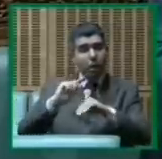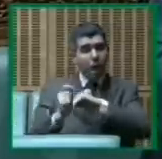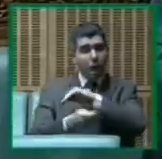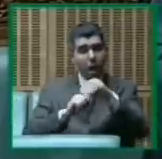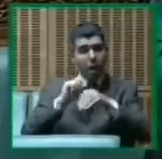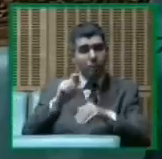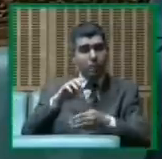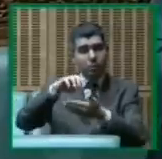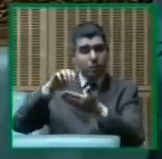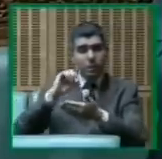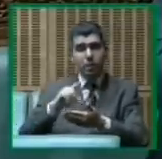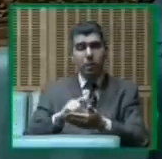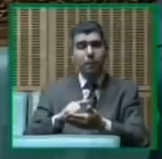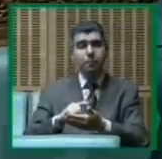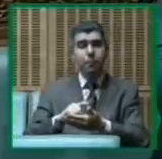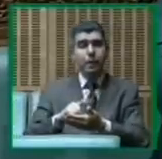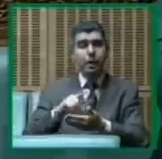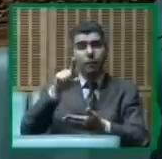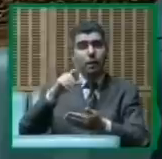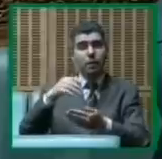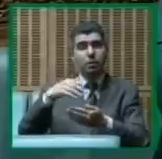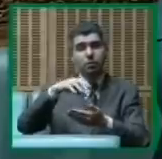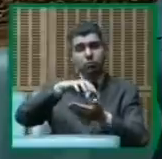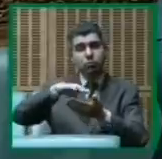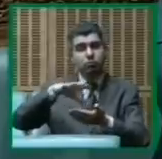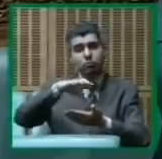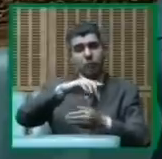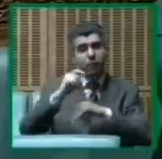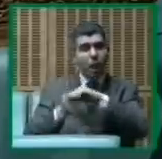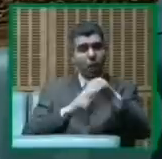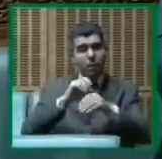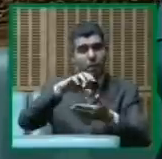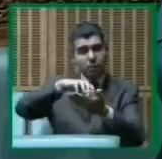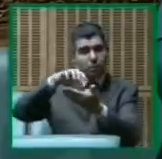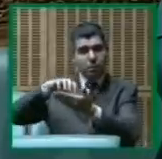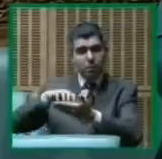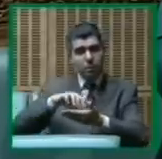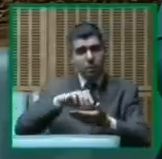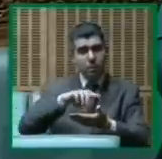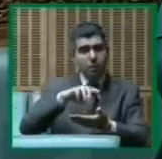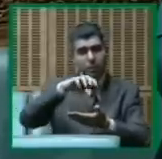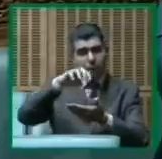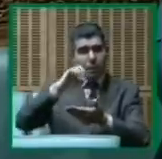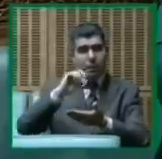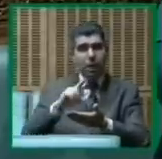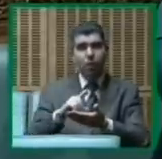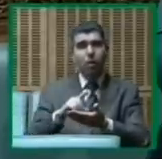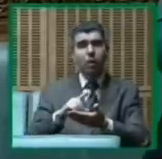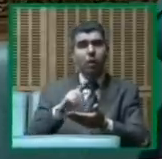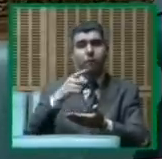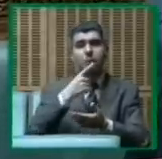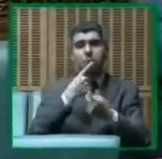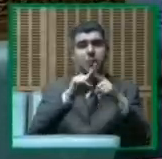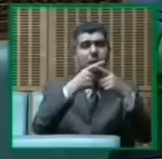الحمري والرمل، ولاد سيدي عبد النبي حمري والرمل، ولاد بابا سعيد البراهمه، ولاد سيدي علي شطيبه بالعيدي الدحاحنا